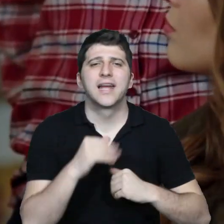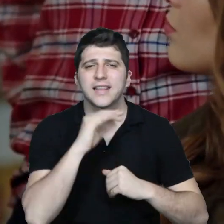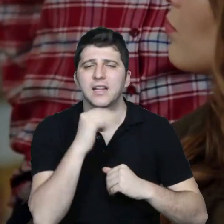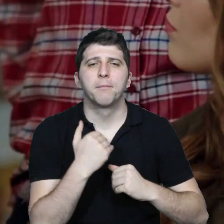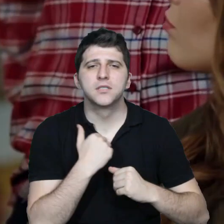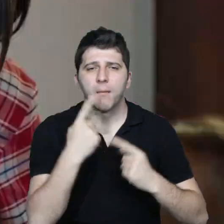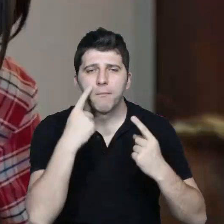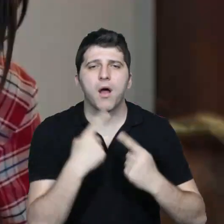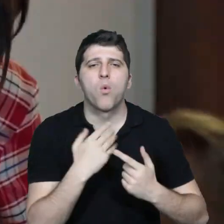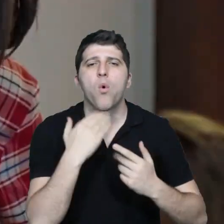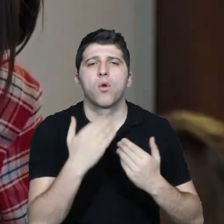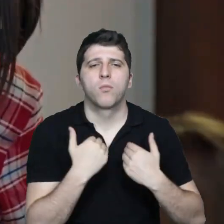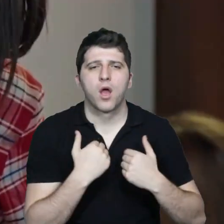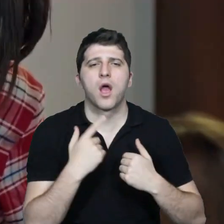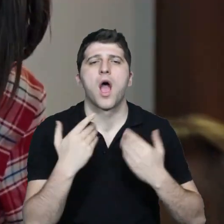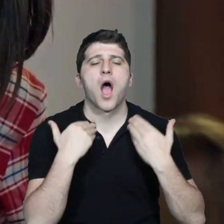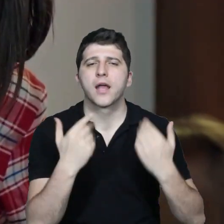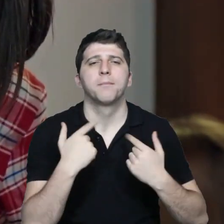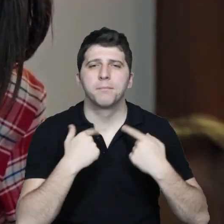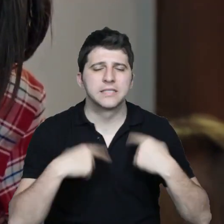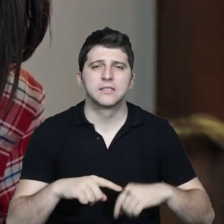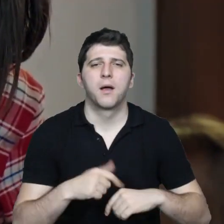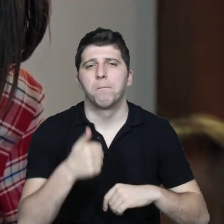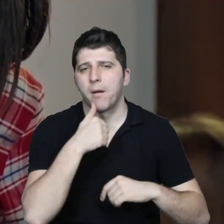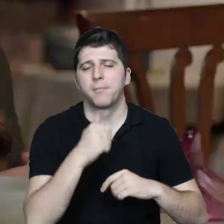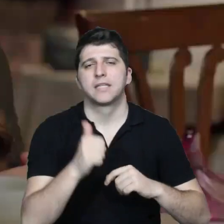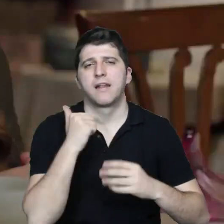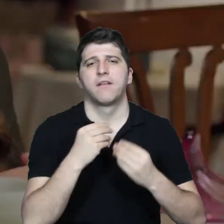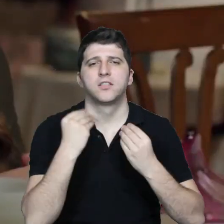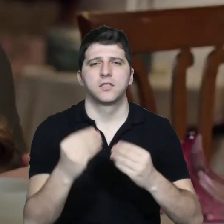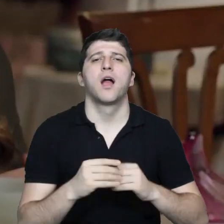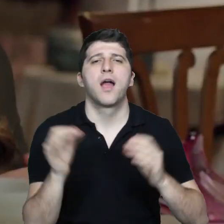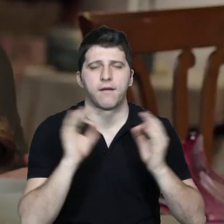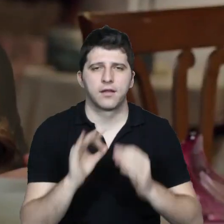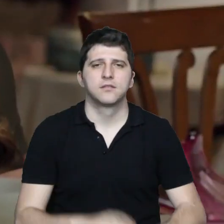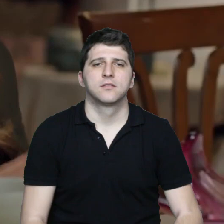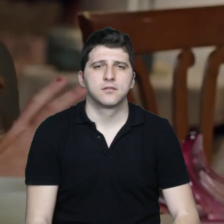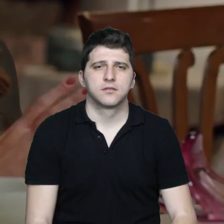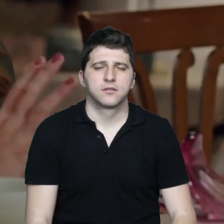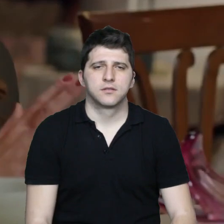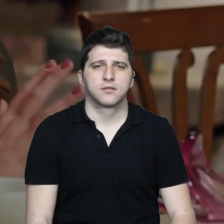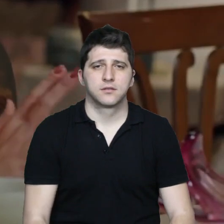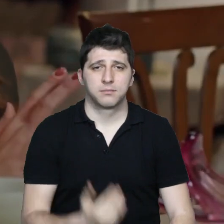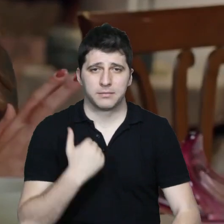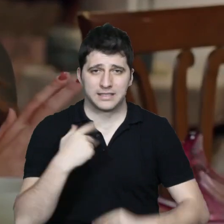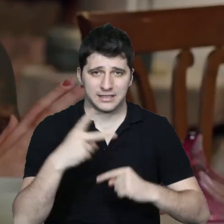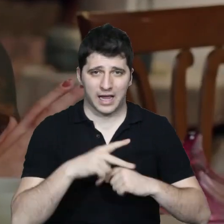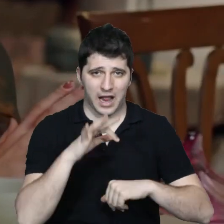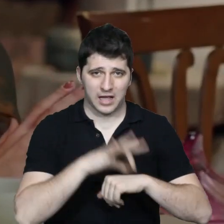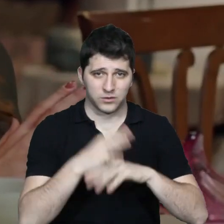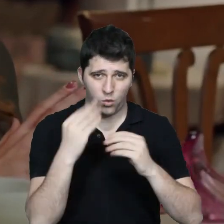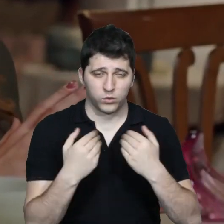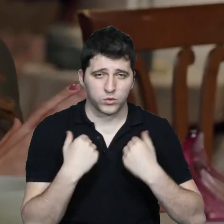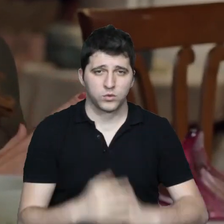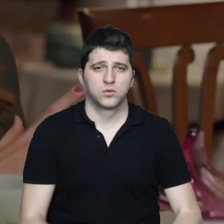bize bakamıyor. Hakim de bizi babamıza verecek. Evet. Biz zehirlenip hasta